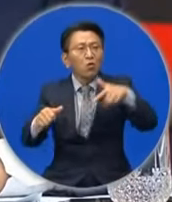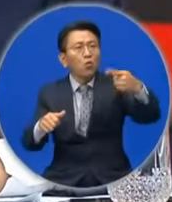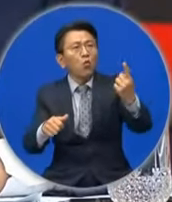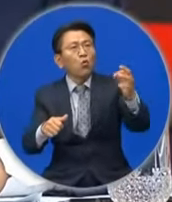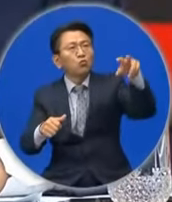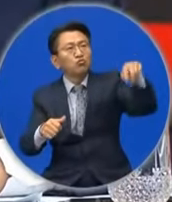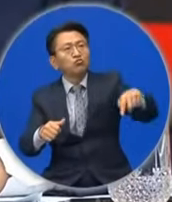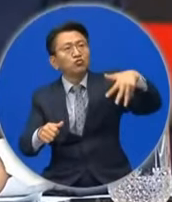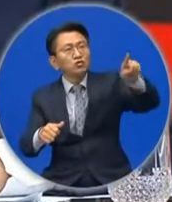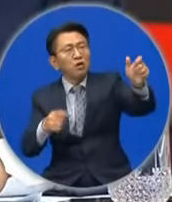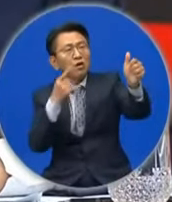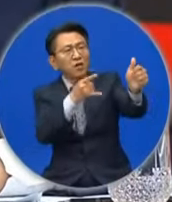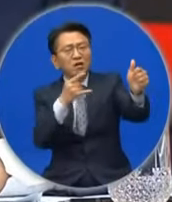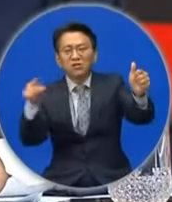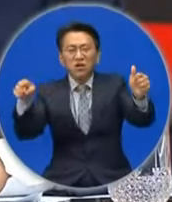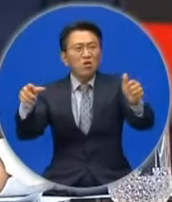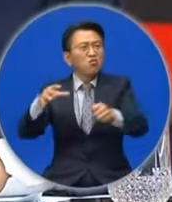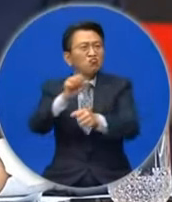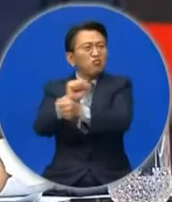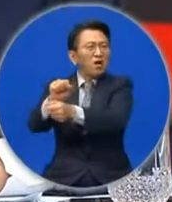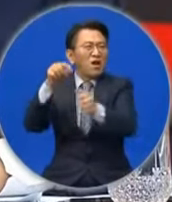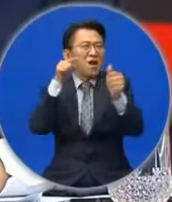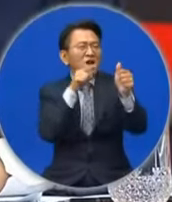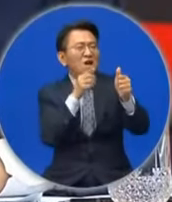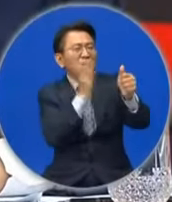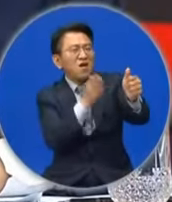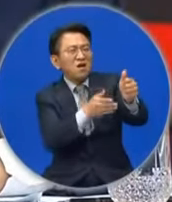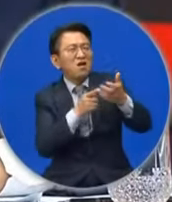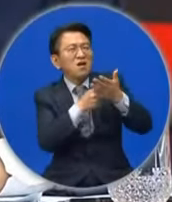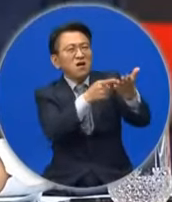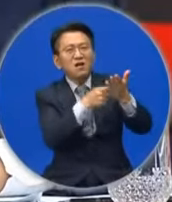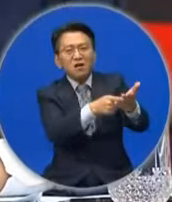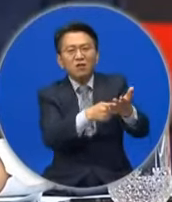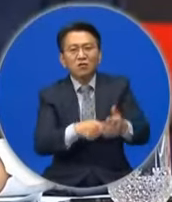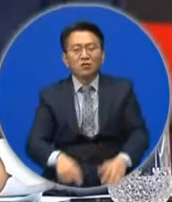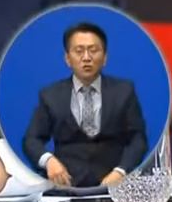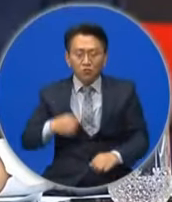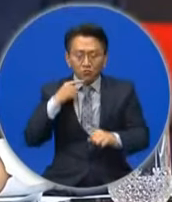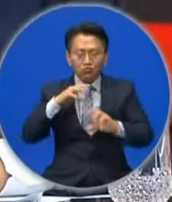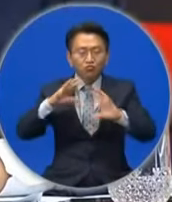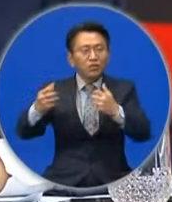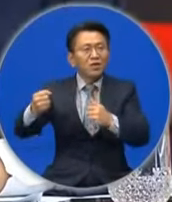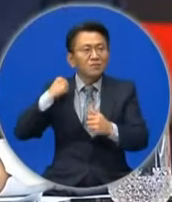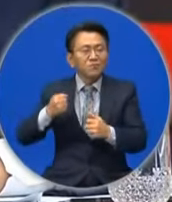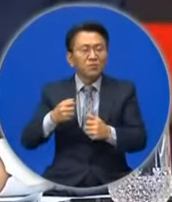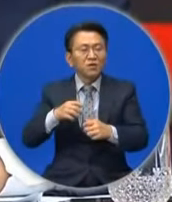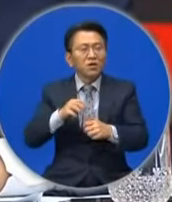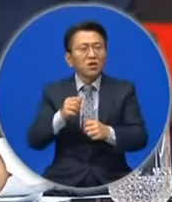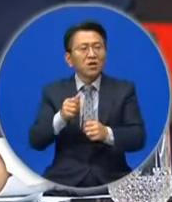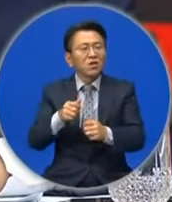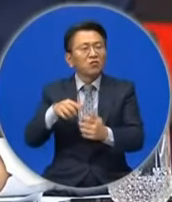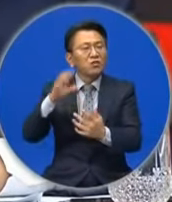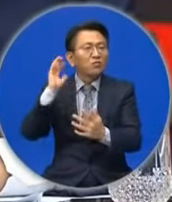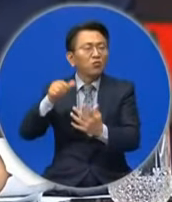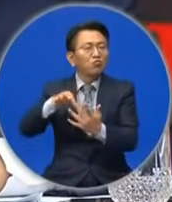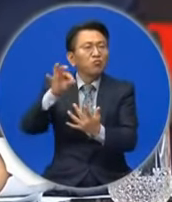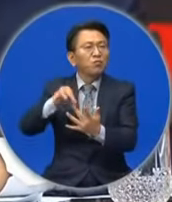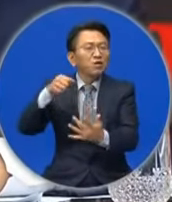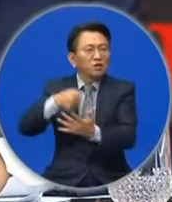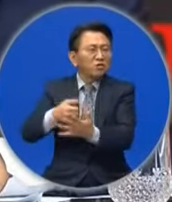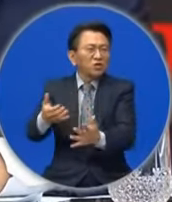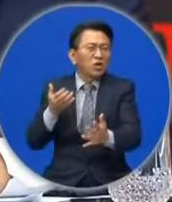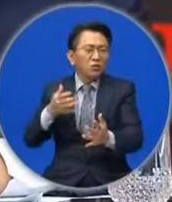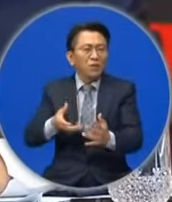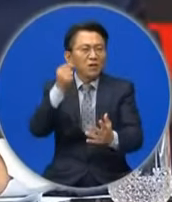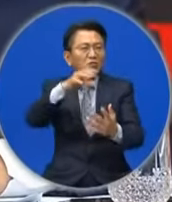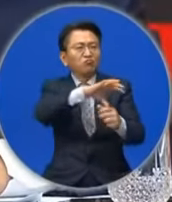공수처에다가 누구를 구속하고 국민의힘 경선 끝나기 전에 이거 빨리 구속해라 라고 하는 거에 대해서 어떻게